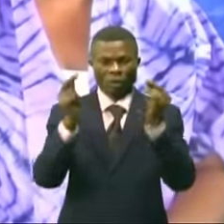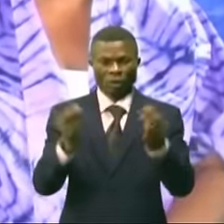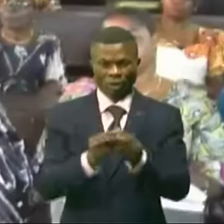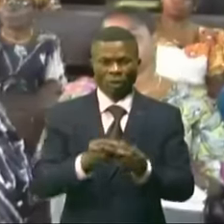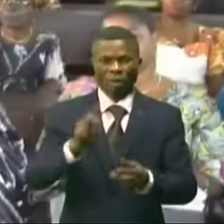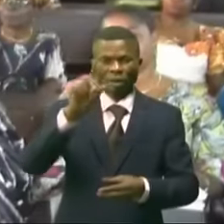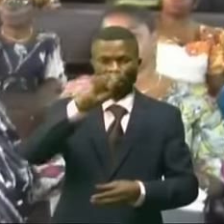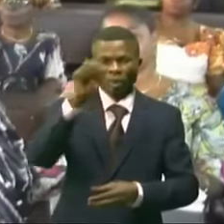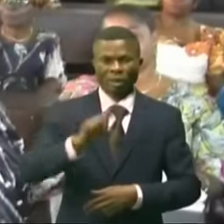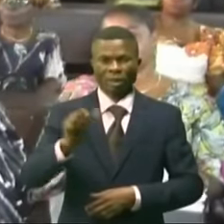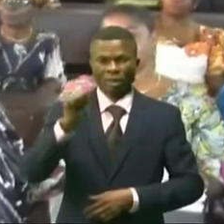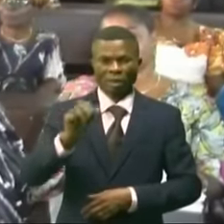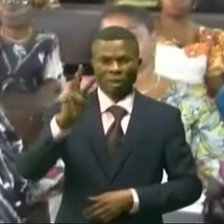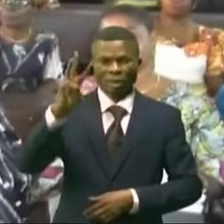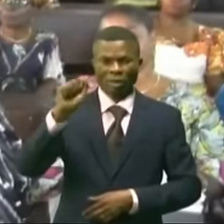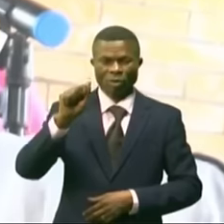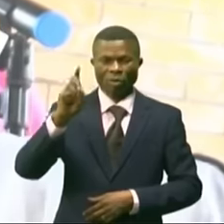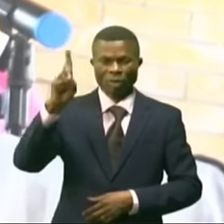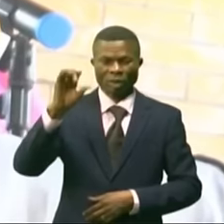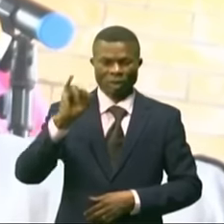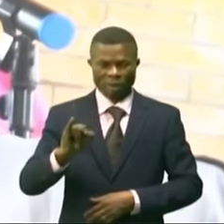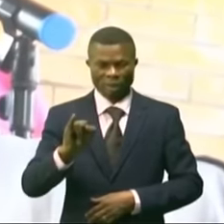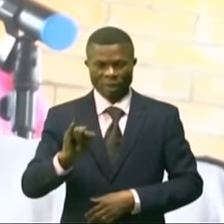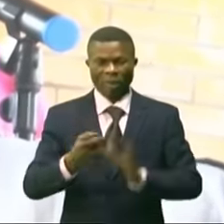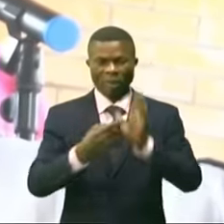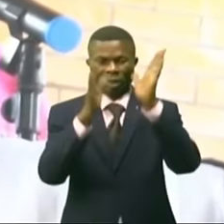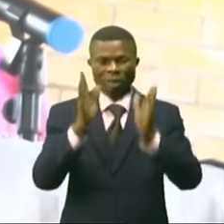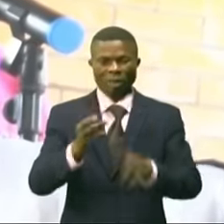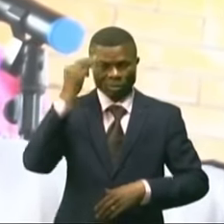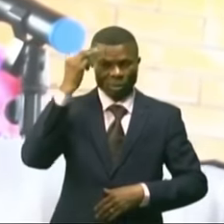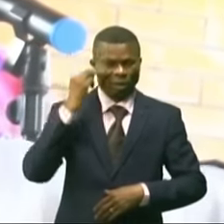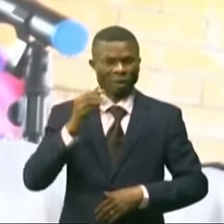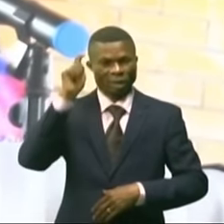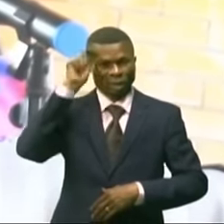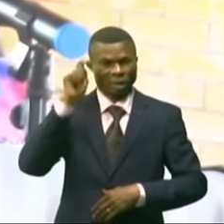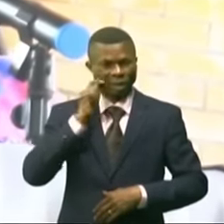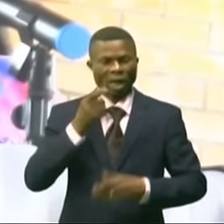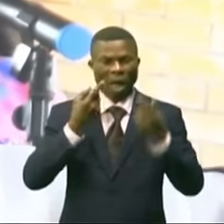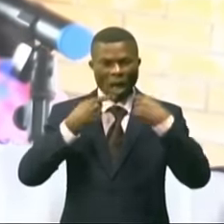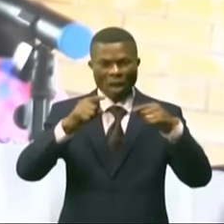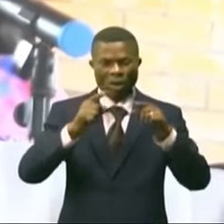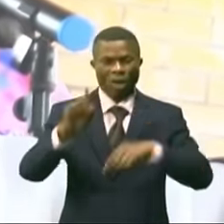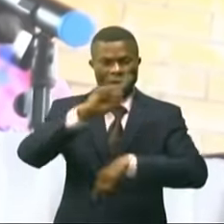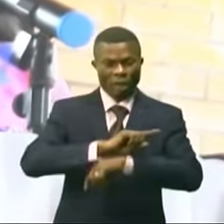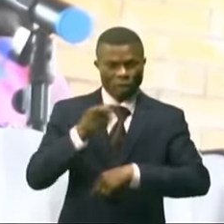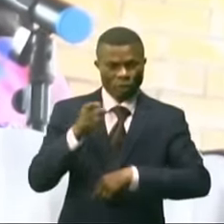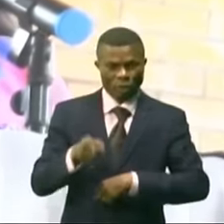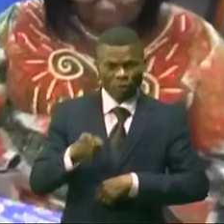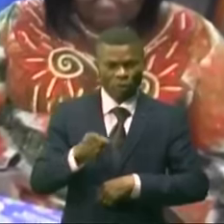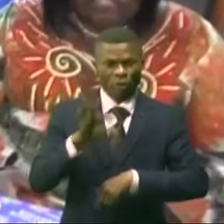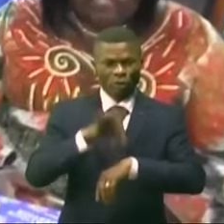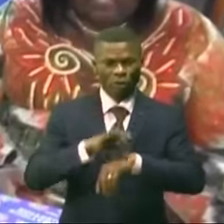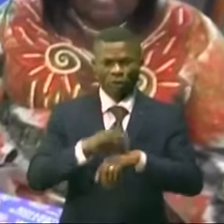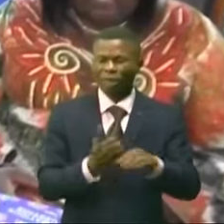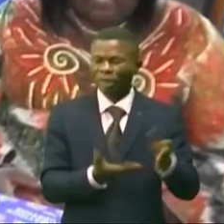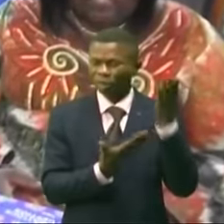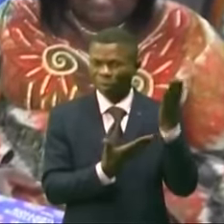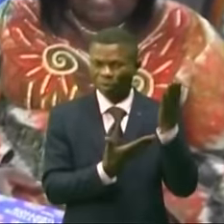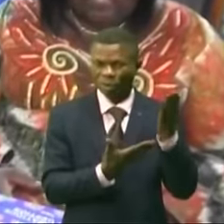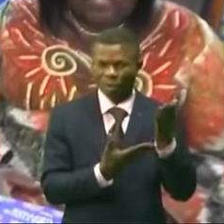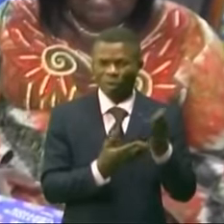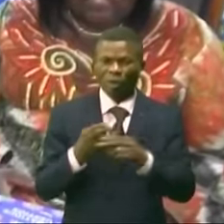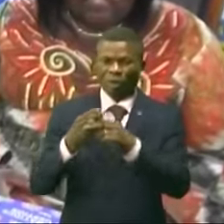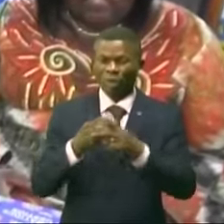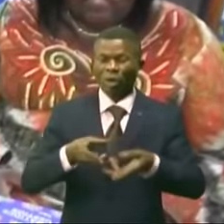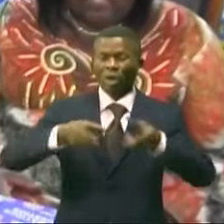Zawadi occasion pour la représentante de la ministre du genre de rappeler que cette journée est l'occasion indiquée de veiller